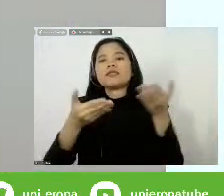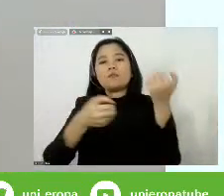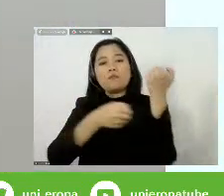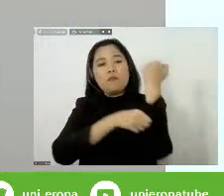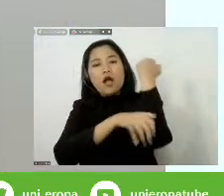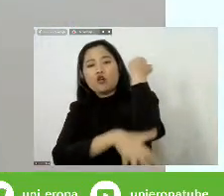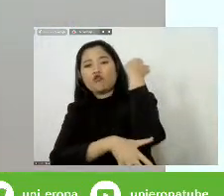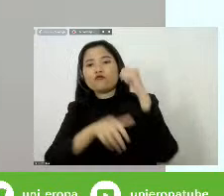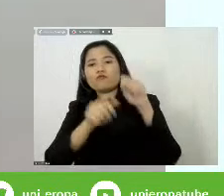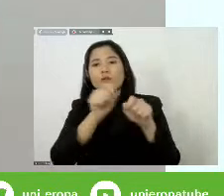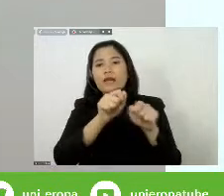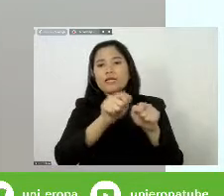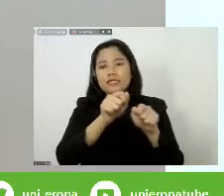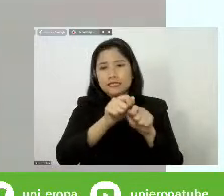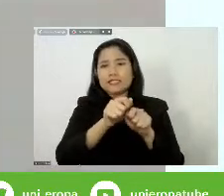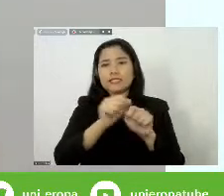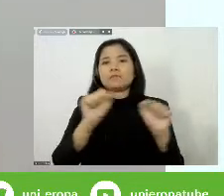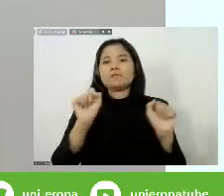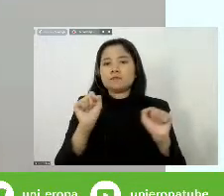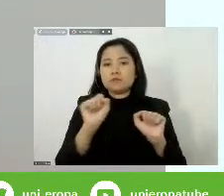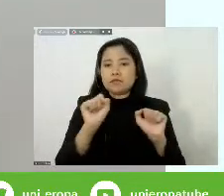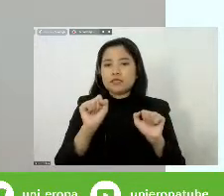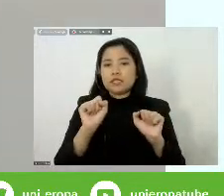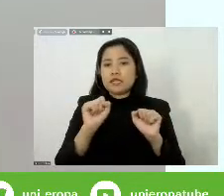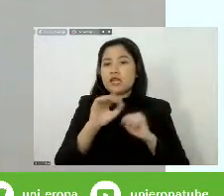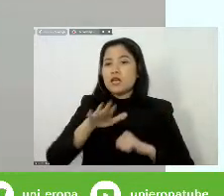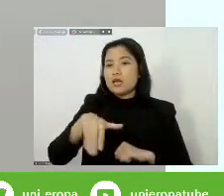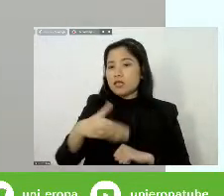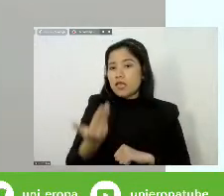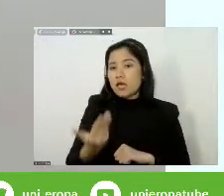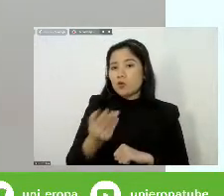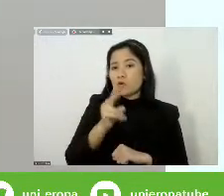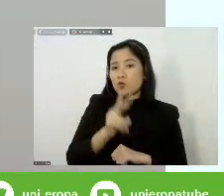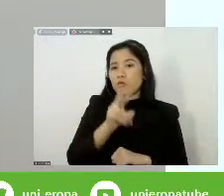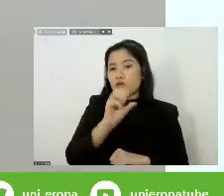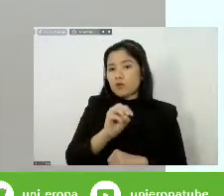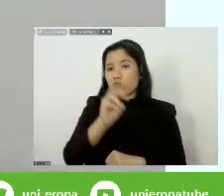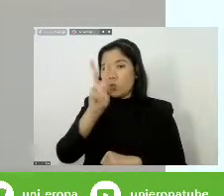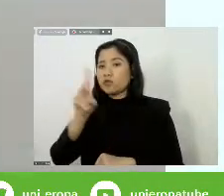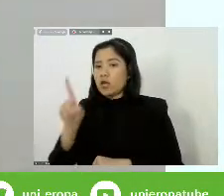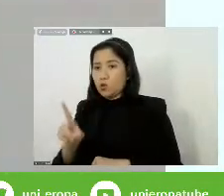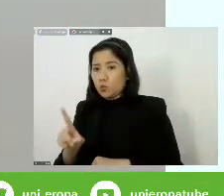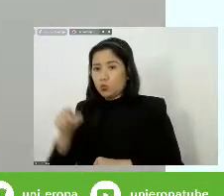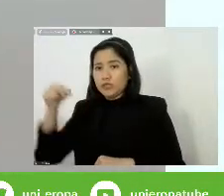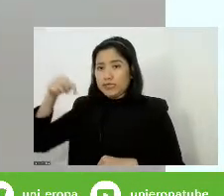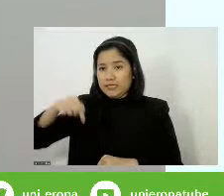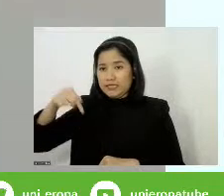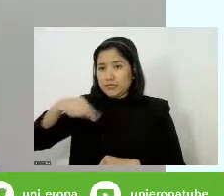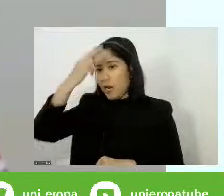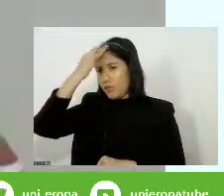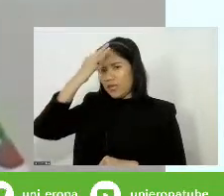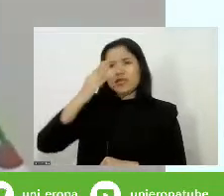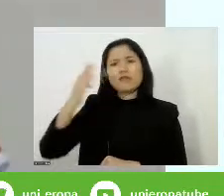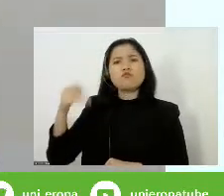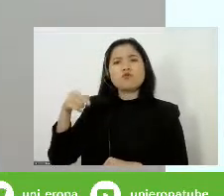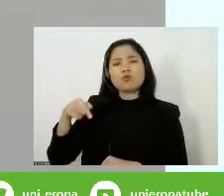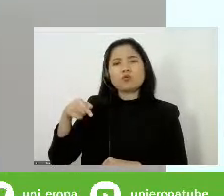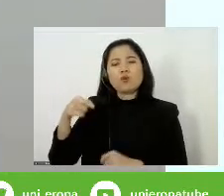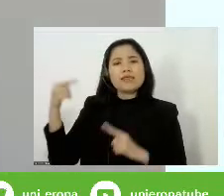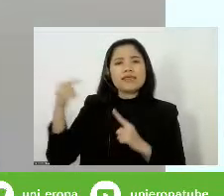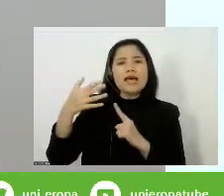baik untuk tahun 2021 ini target kami di Kaltim sekitar